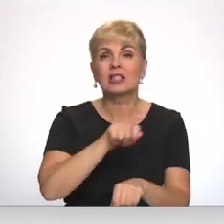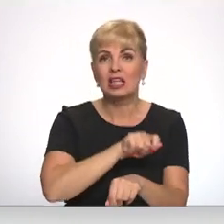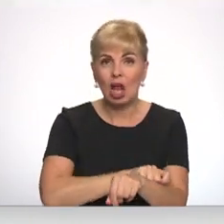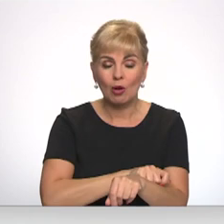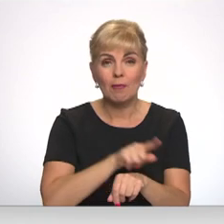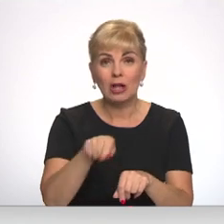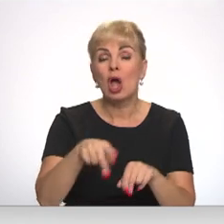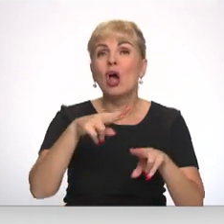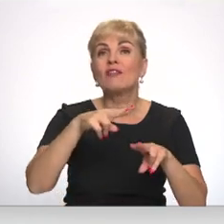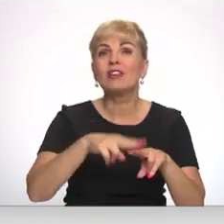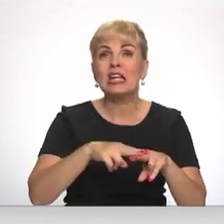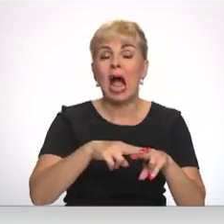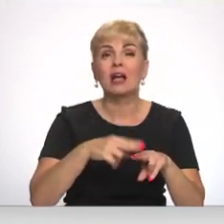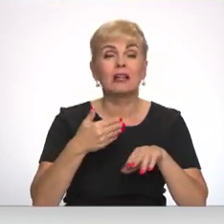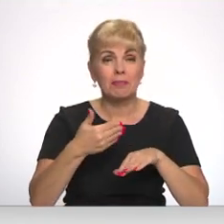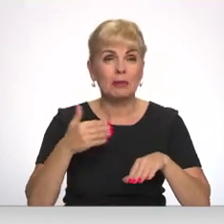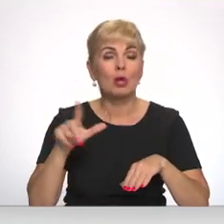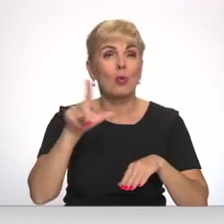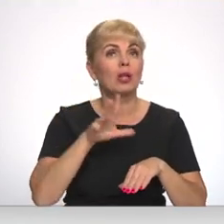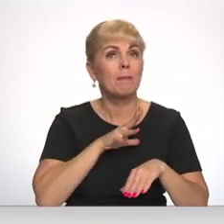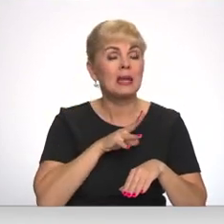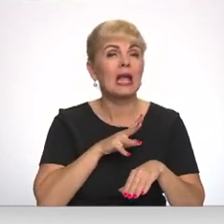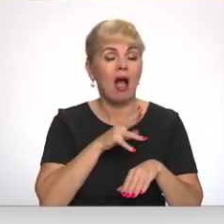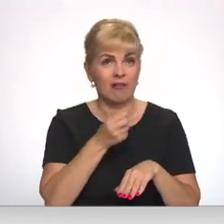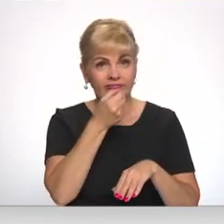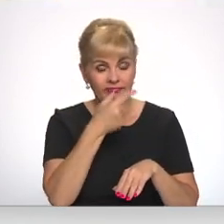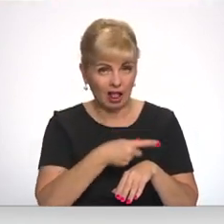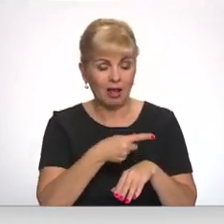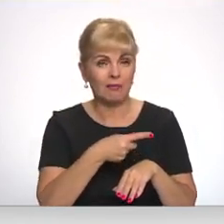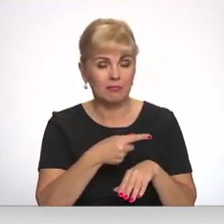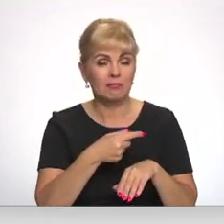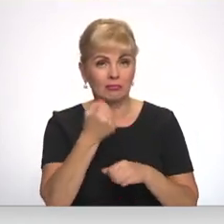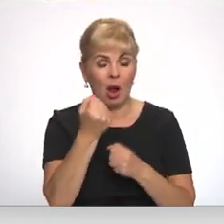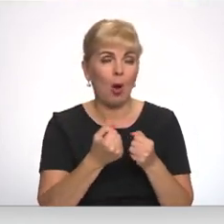jūlijas sākumā notika traģiskā autoavārija.